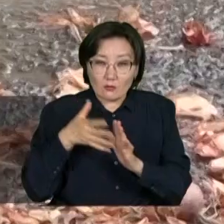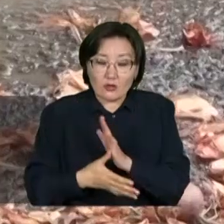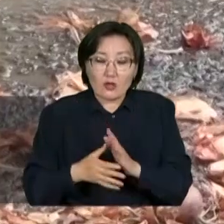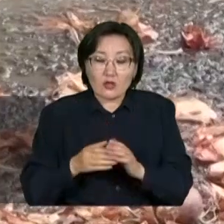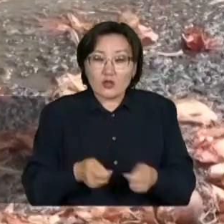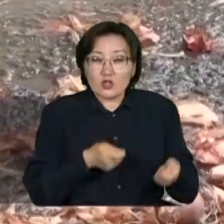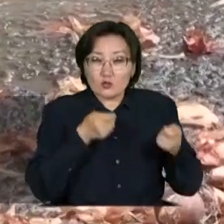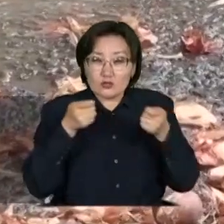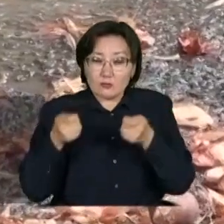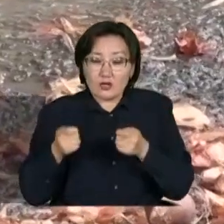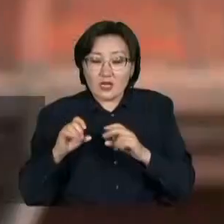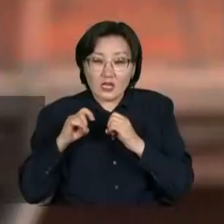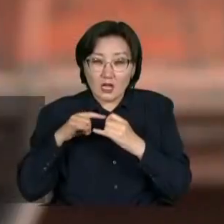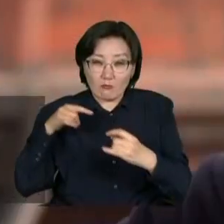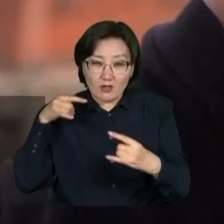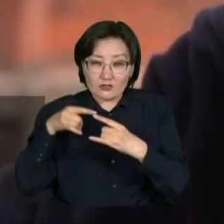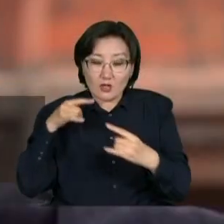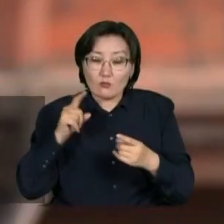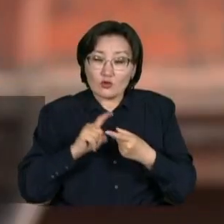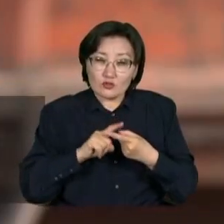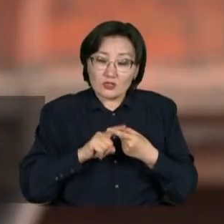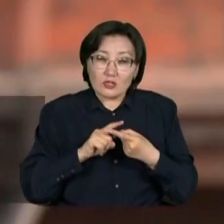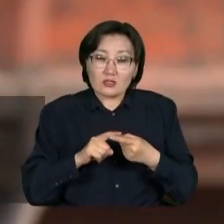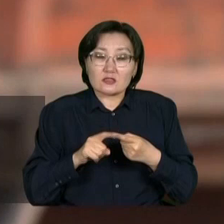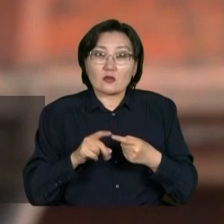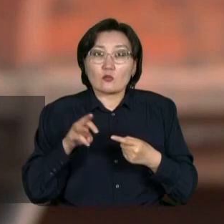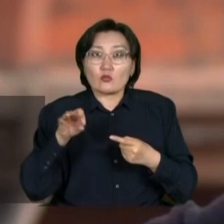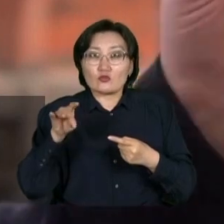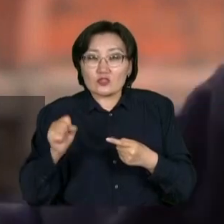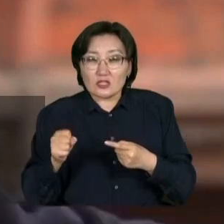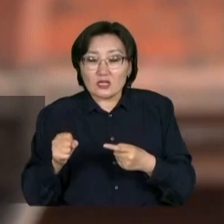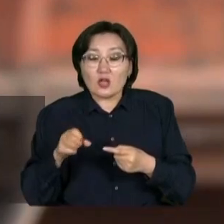Грузкасы бар, камазы бар. Плюс свалка